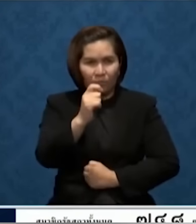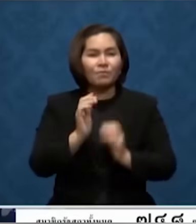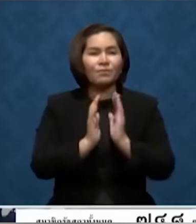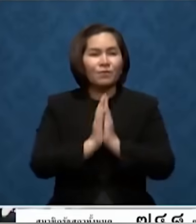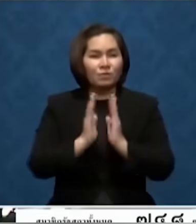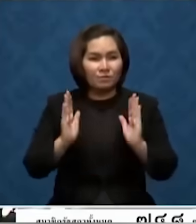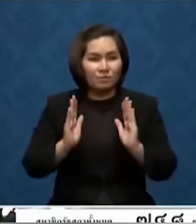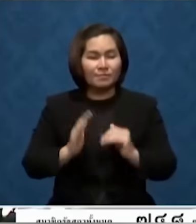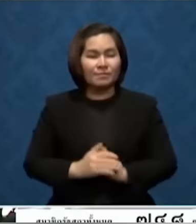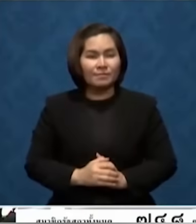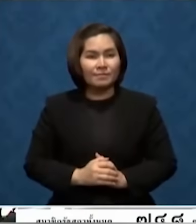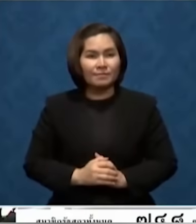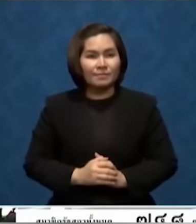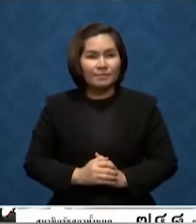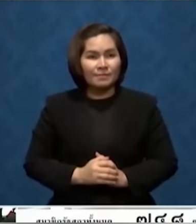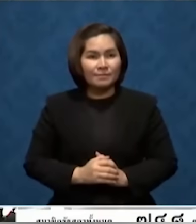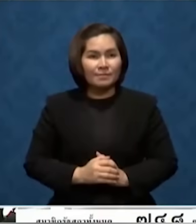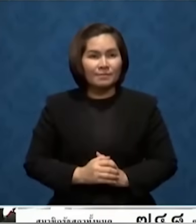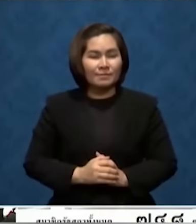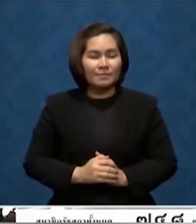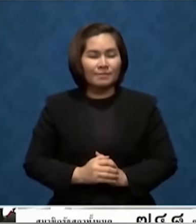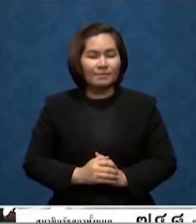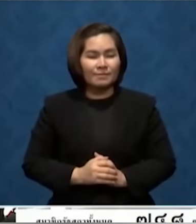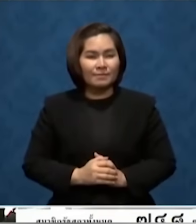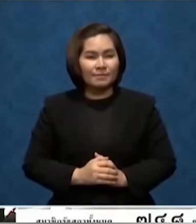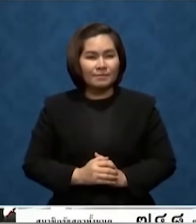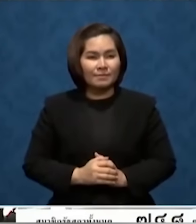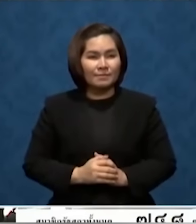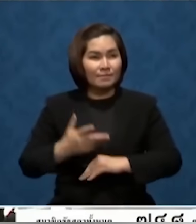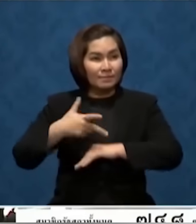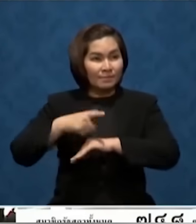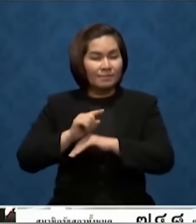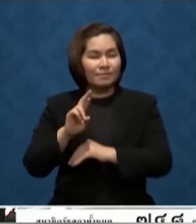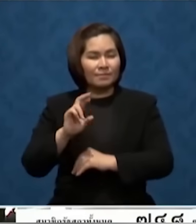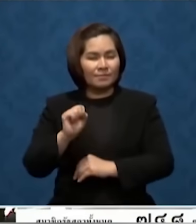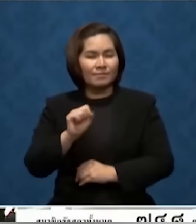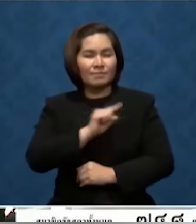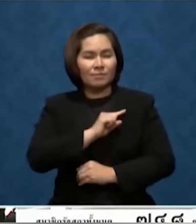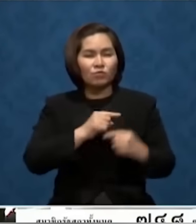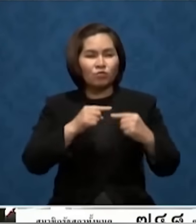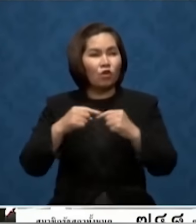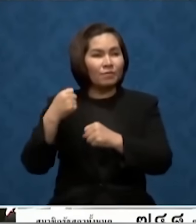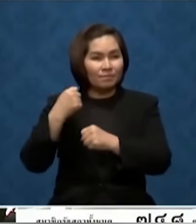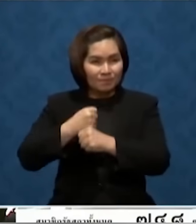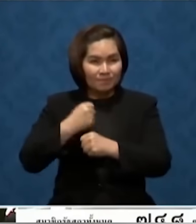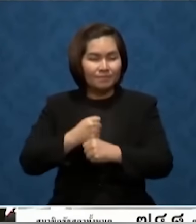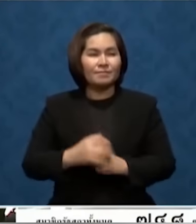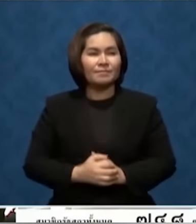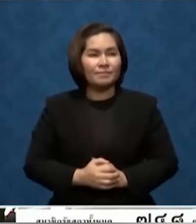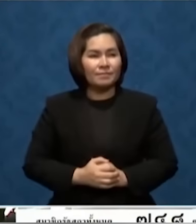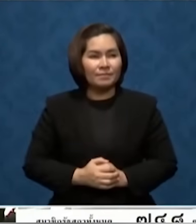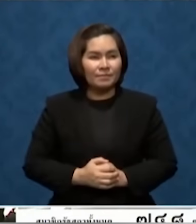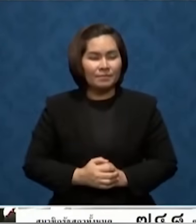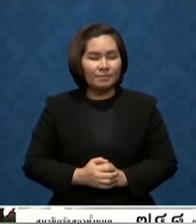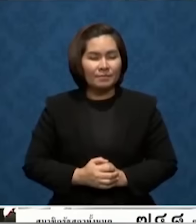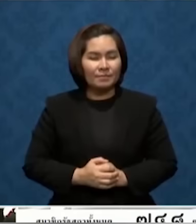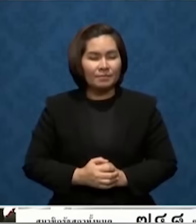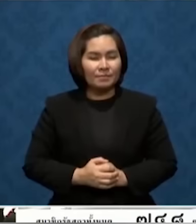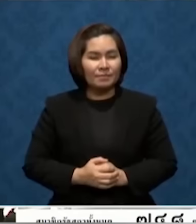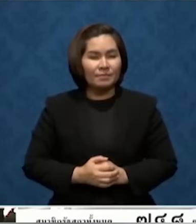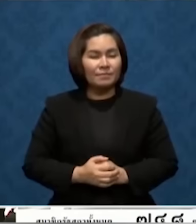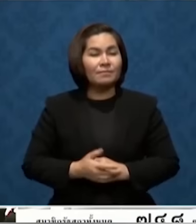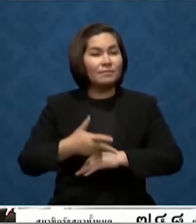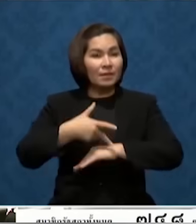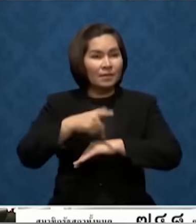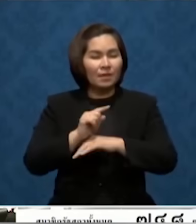ครับ ครับเดี๋ยวเชิญท่านประธานรัฐสภาต่อนะครับ ครับกลับเรียนท่านประธานสภาผู้แทนท่านประธานสภา